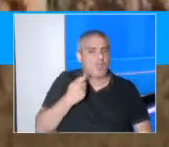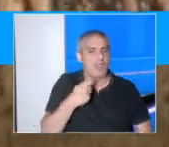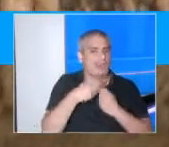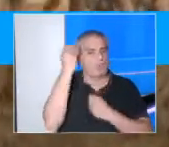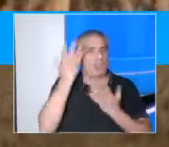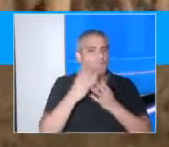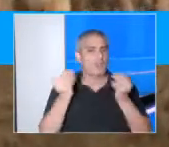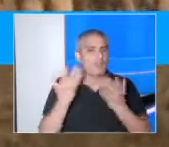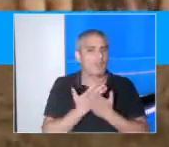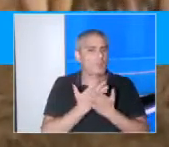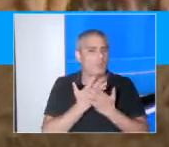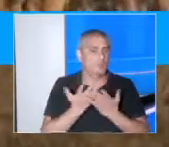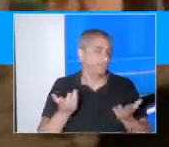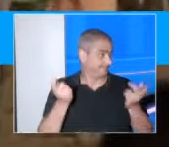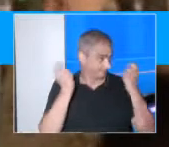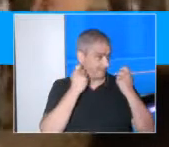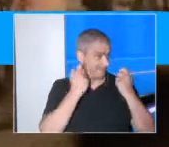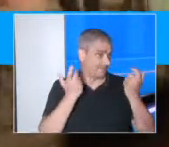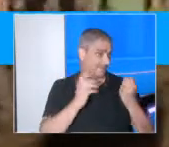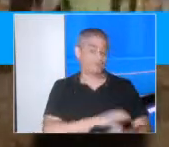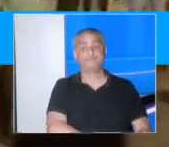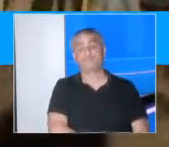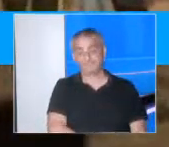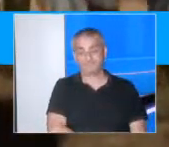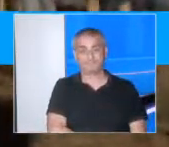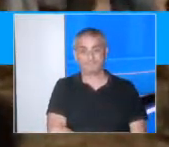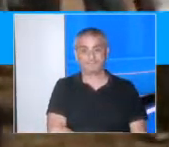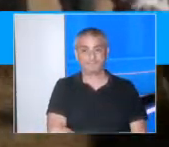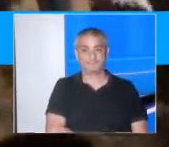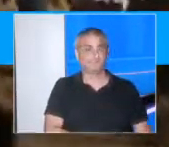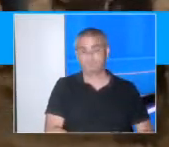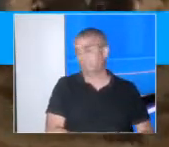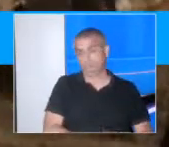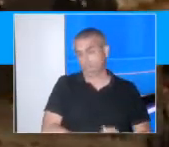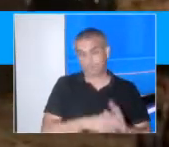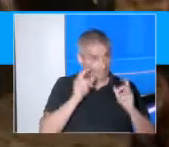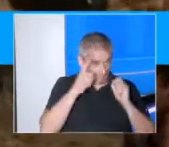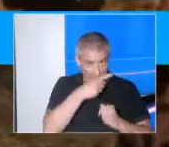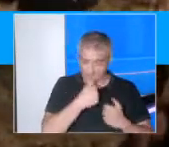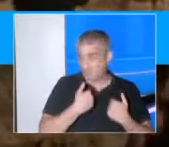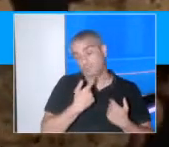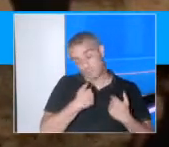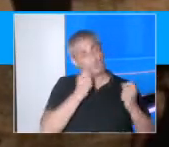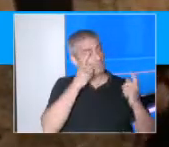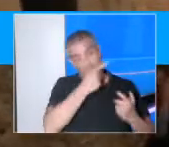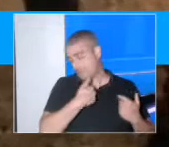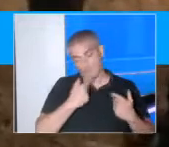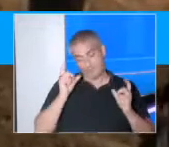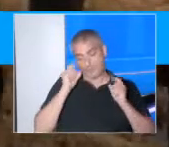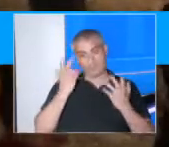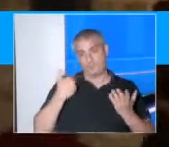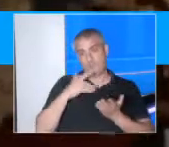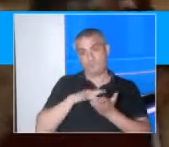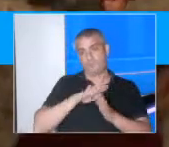הלומד, לאן נעלמו כל אותם מפתיע זה. מסקנות? כן, בדיוק, זה היה לא, לא מפתיע, את מי זה מפתיע? אותך אולי זה אותי מפתיע, אותי אולי זה לא מפתיע. מפתיע, כן, אותך פחות,